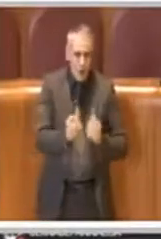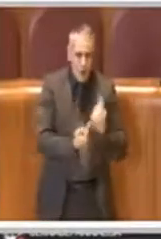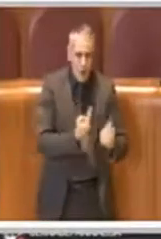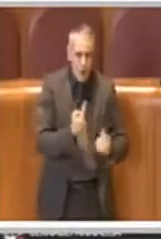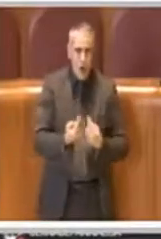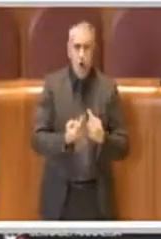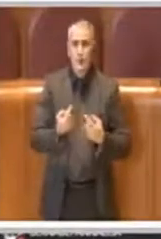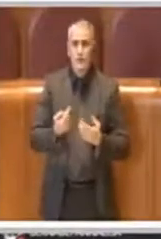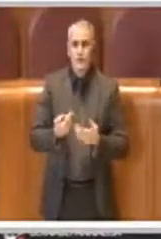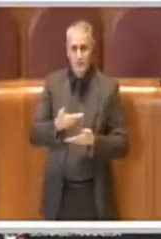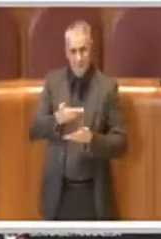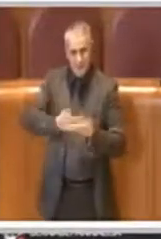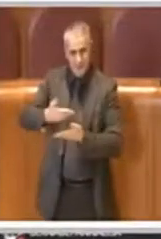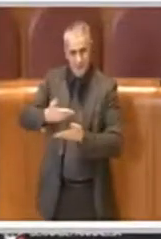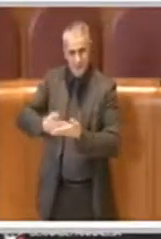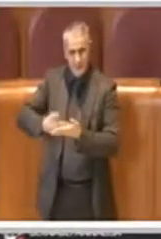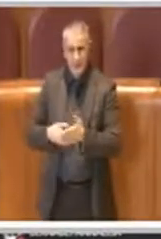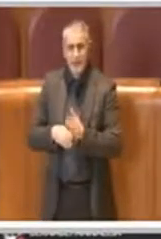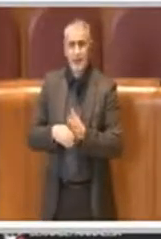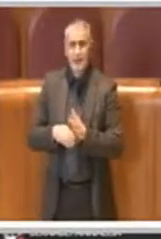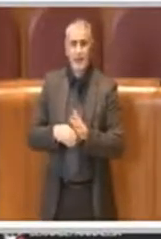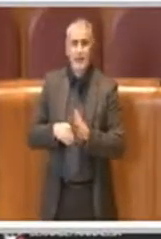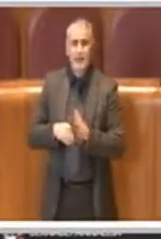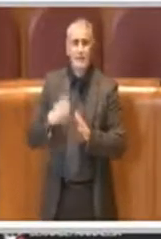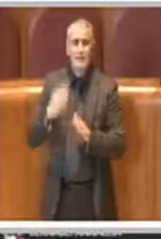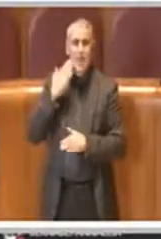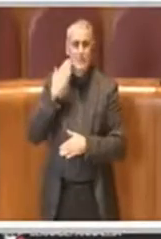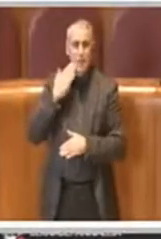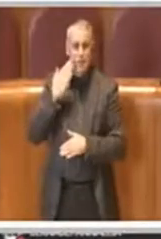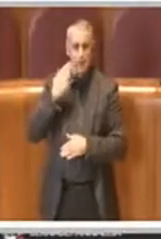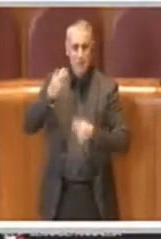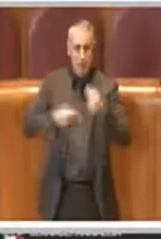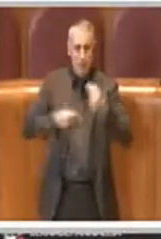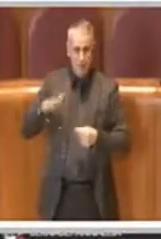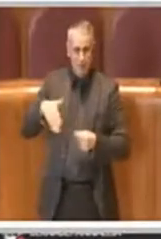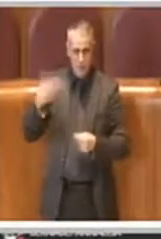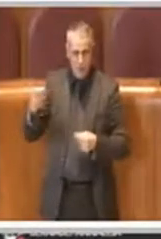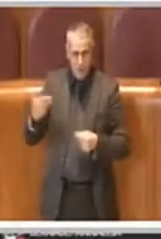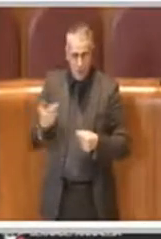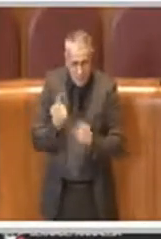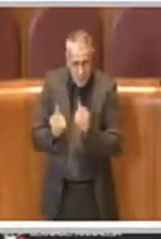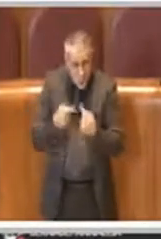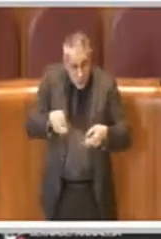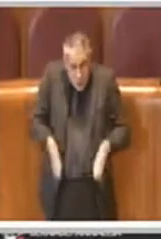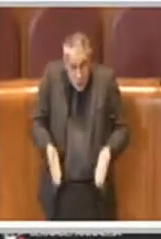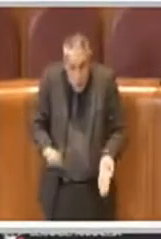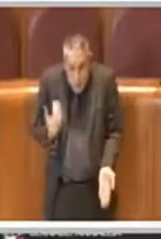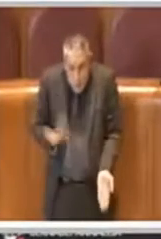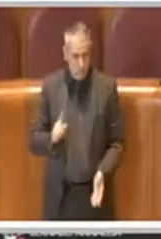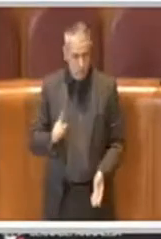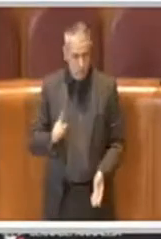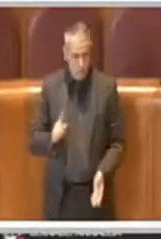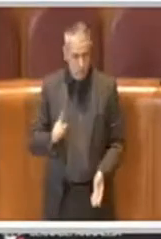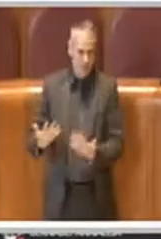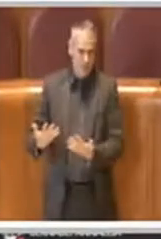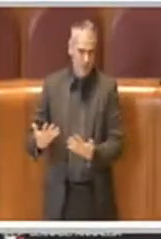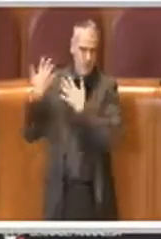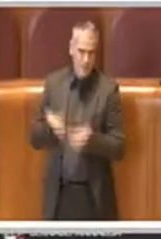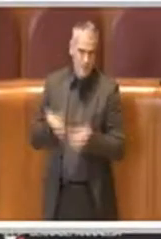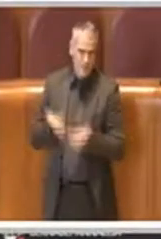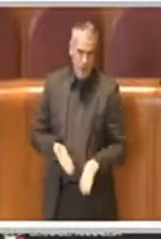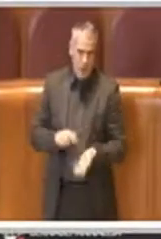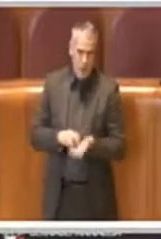le vicende contenute nelle delibere di debito fuori bilancio che andiamo a provare sono vicende in alcuni casi anche di una decina di anni fa, ma diciamo così, mi riferisco alle